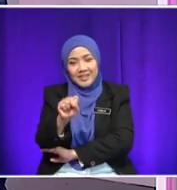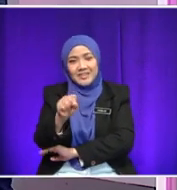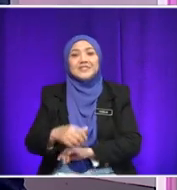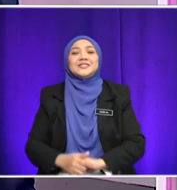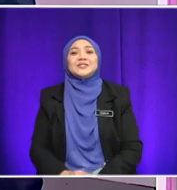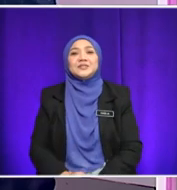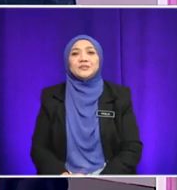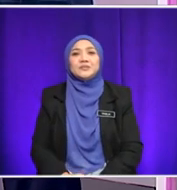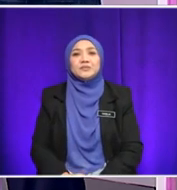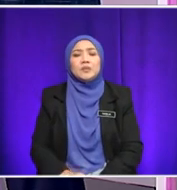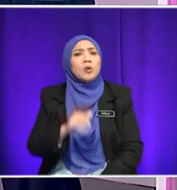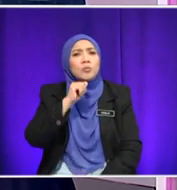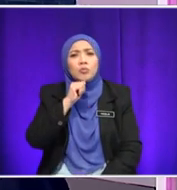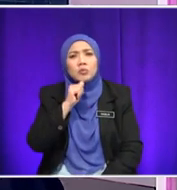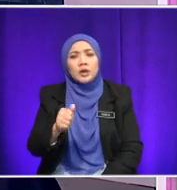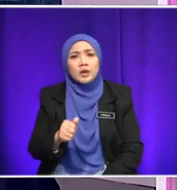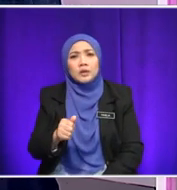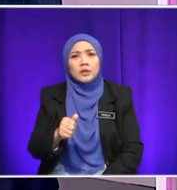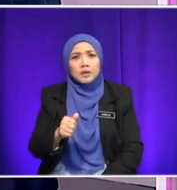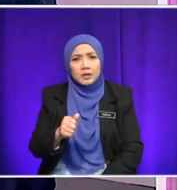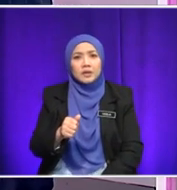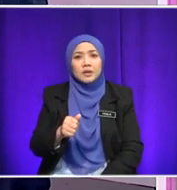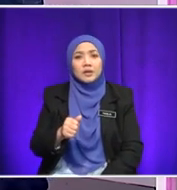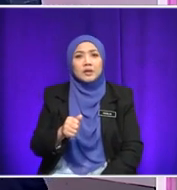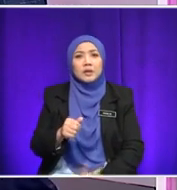bukan niat untuk mendarah tetapi berkongsi